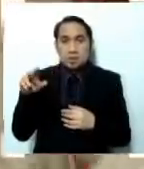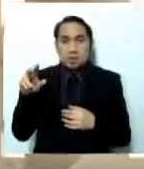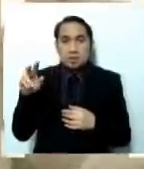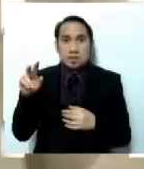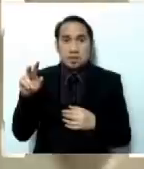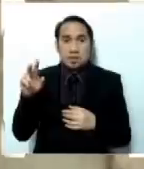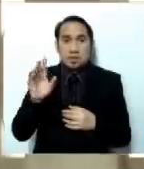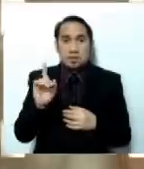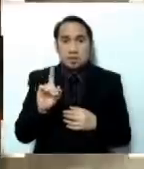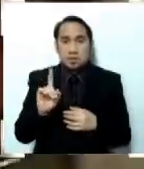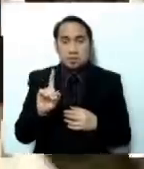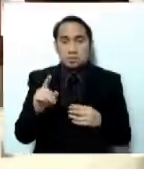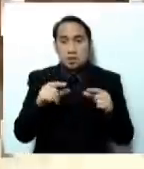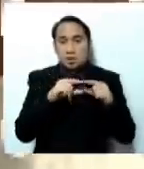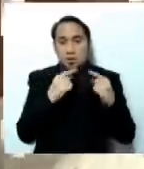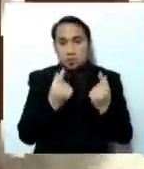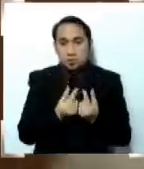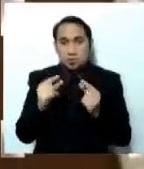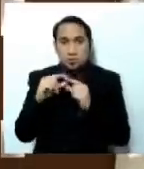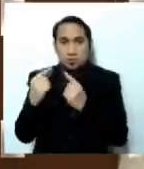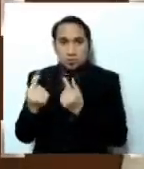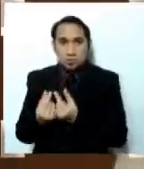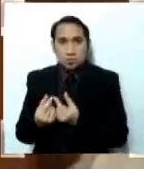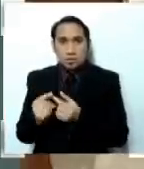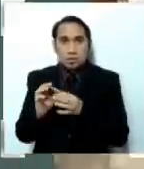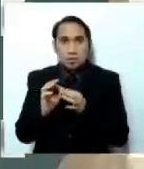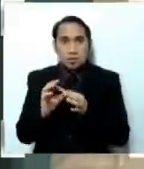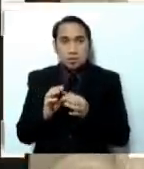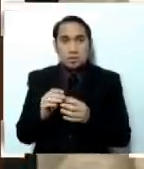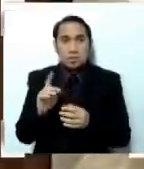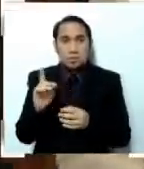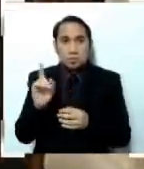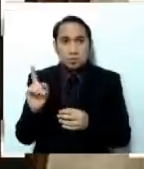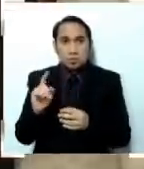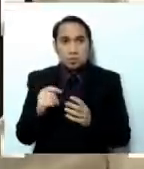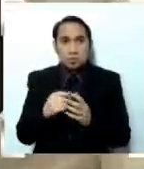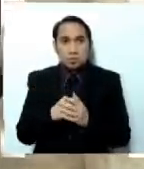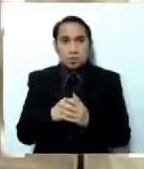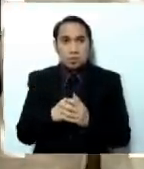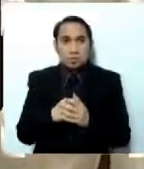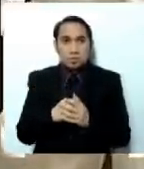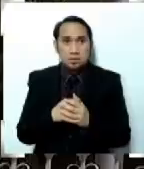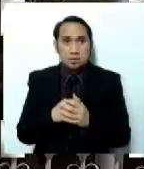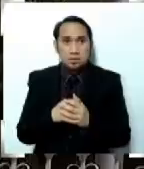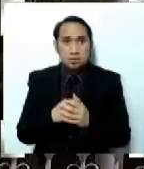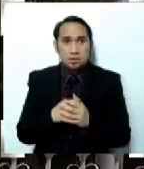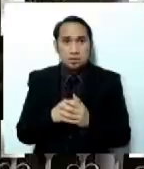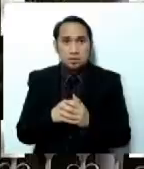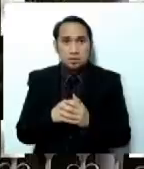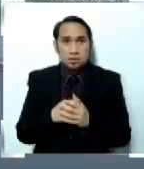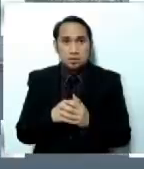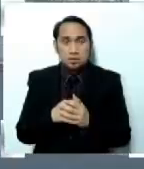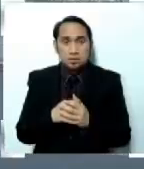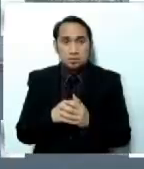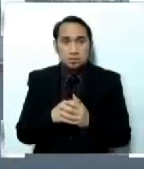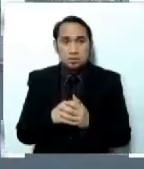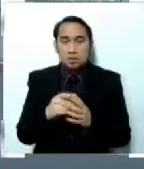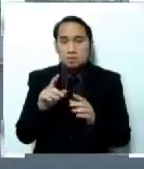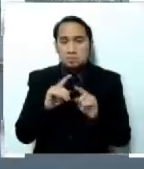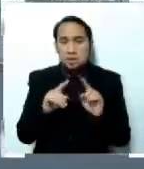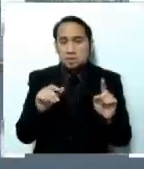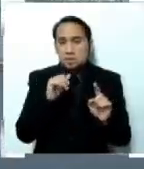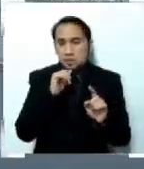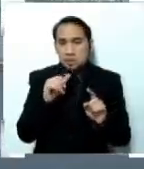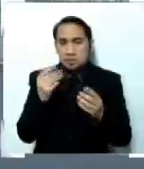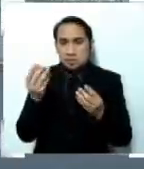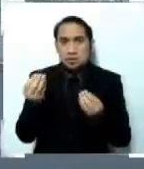na mga grupong kaalyado raw nila. Kasama riyan ang ilang petitioner kontra sa Anti-Terrorism Act pero hindi sila nabigyan ng